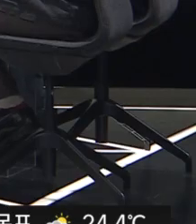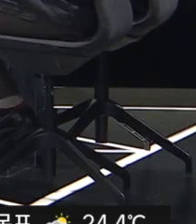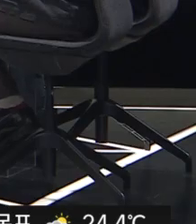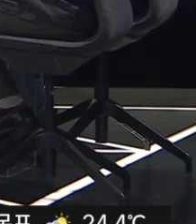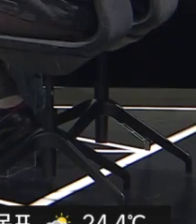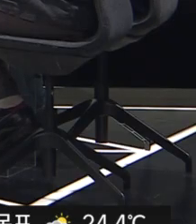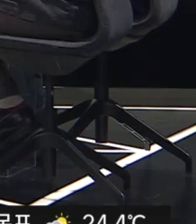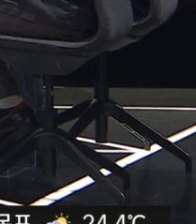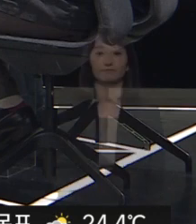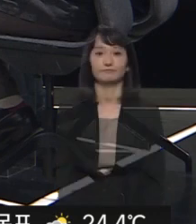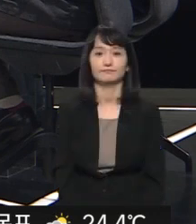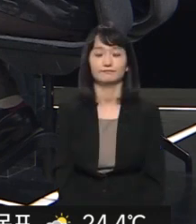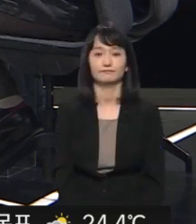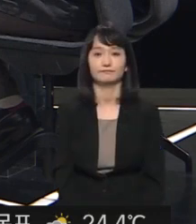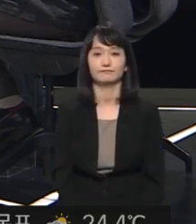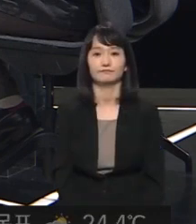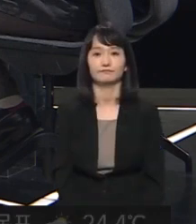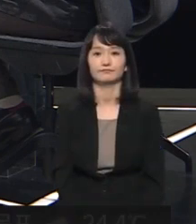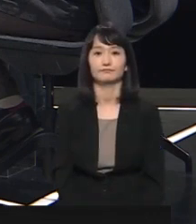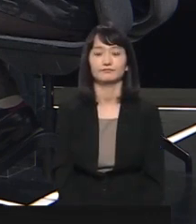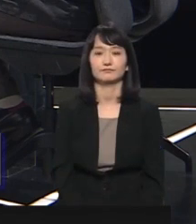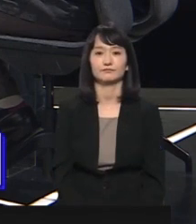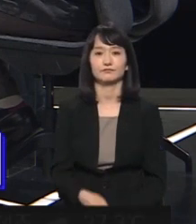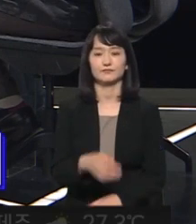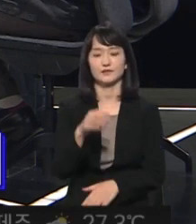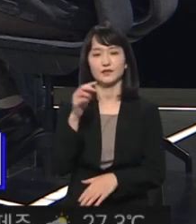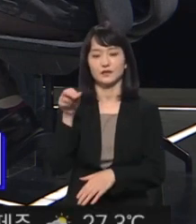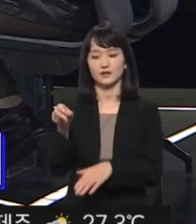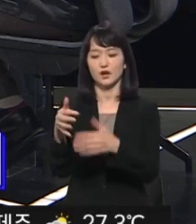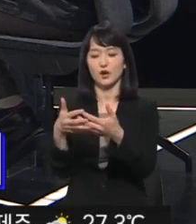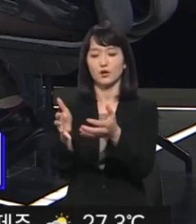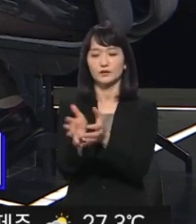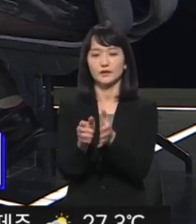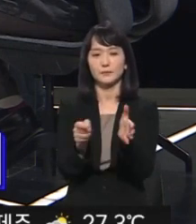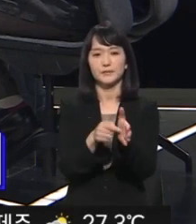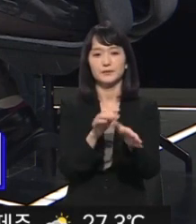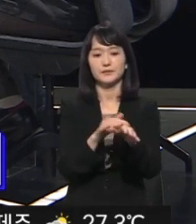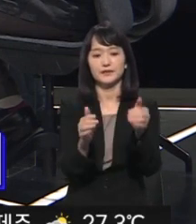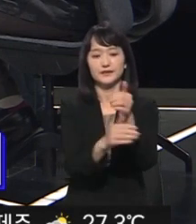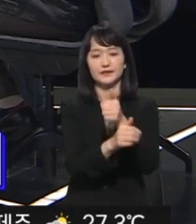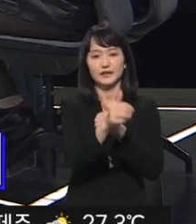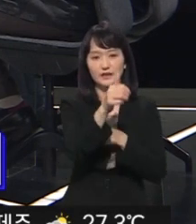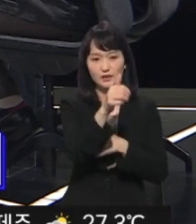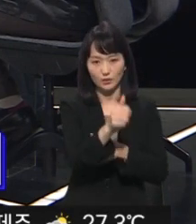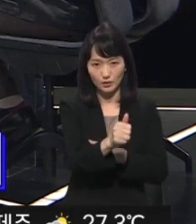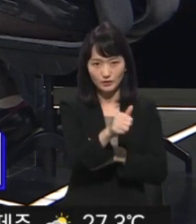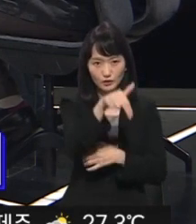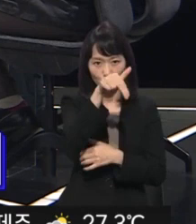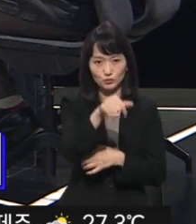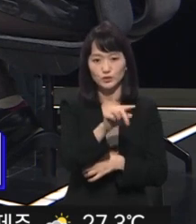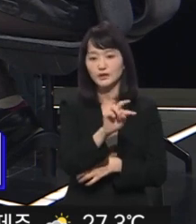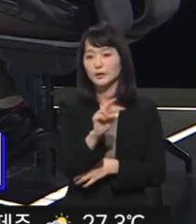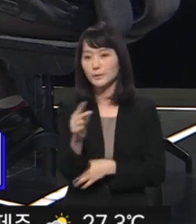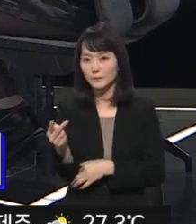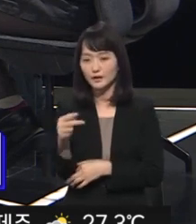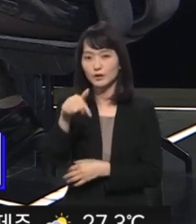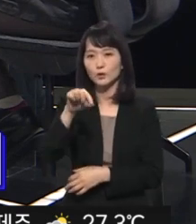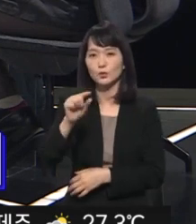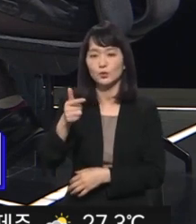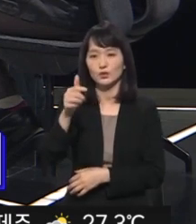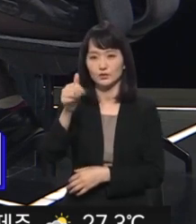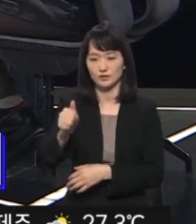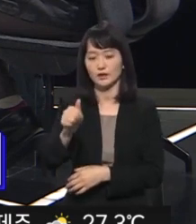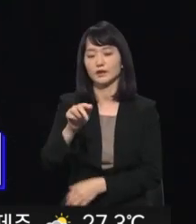예 돌고 돌아 권성동 원내대표 당 대표 직무대행 그냥 비대위원장 직무대리 까지 쭉 하고